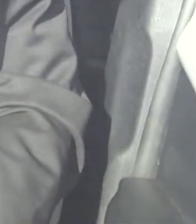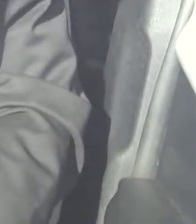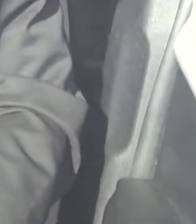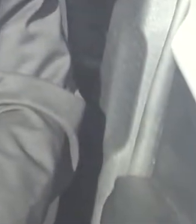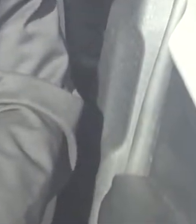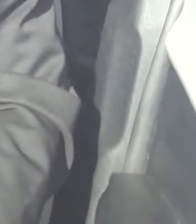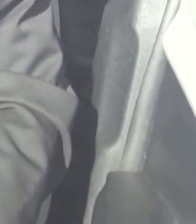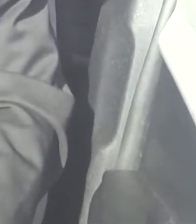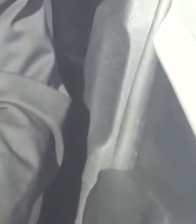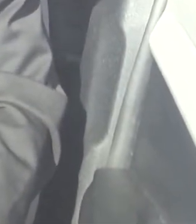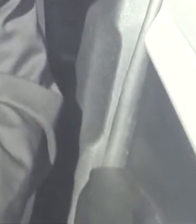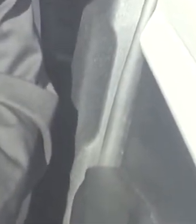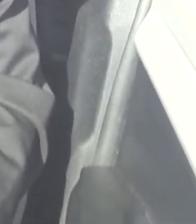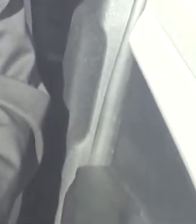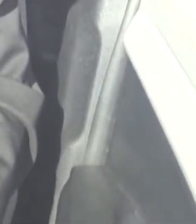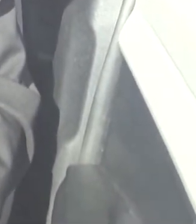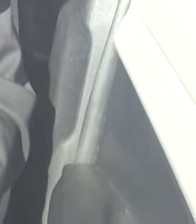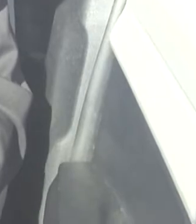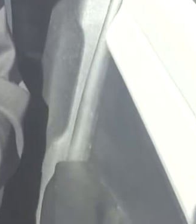教えて兵庫。